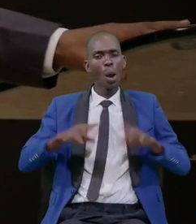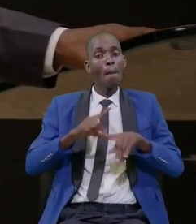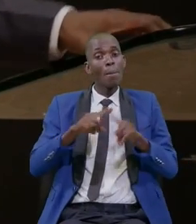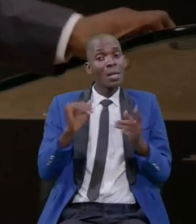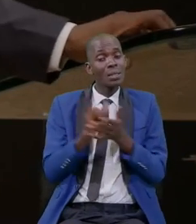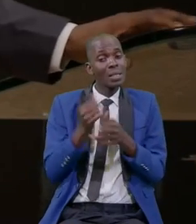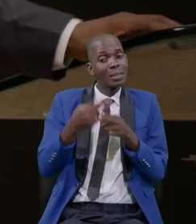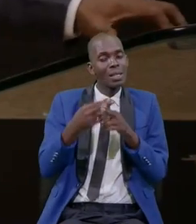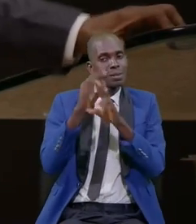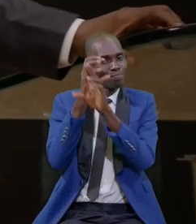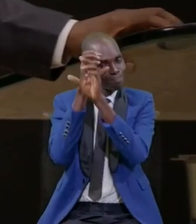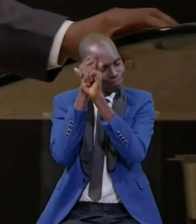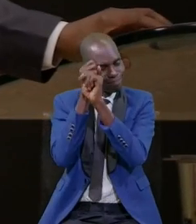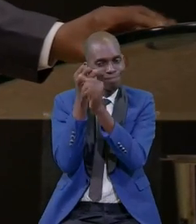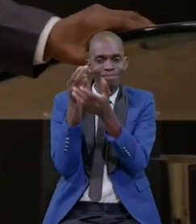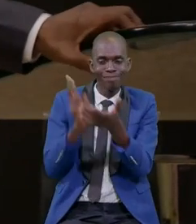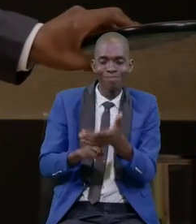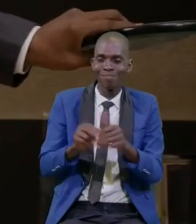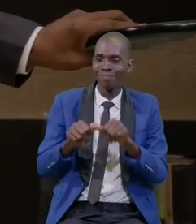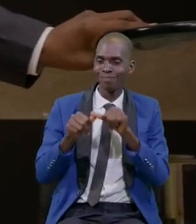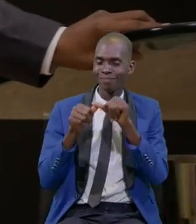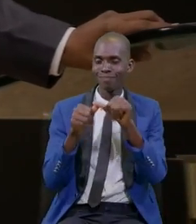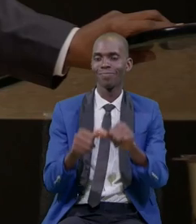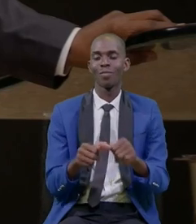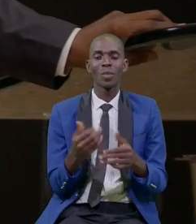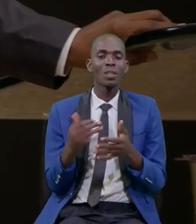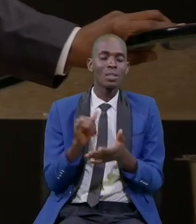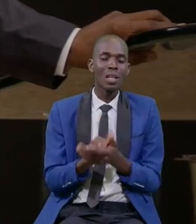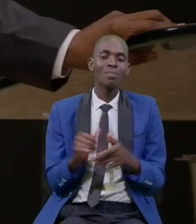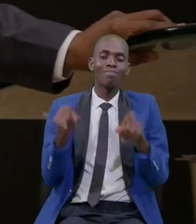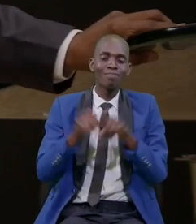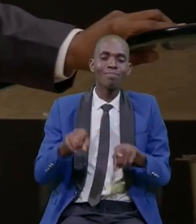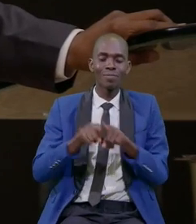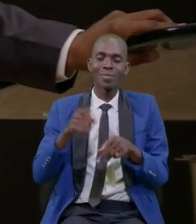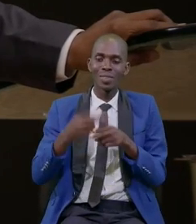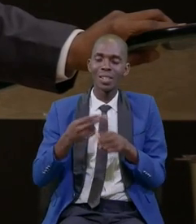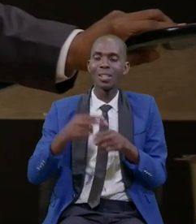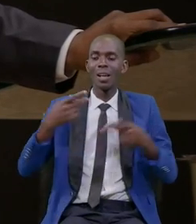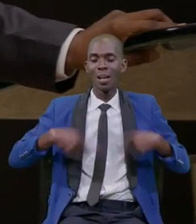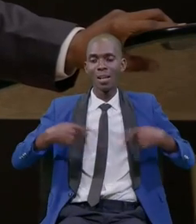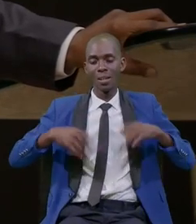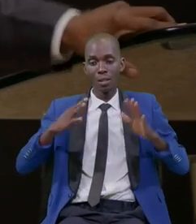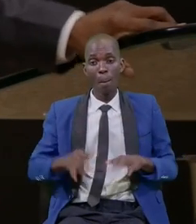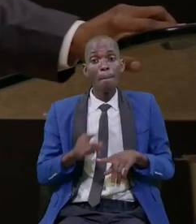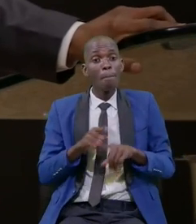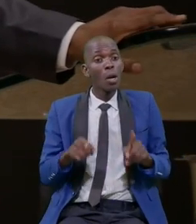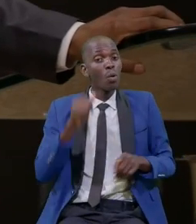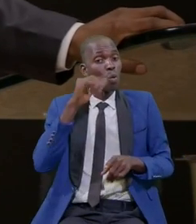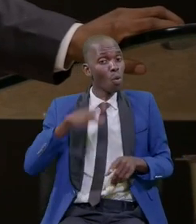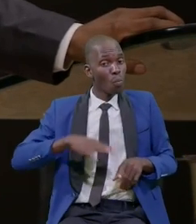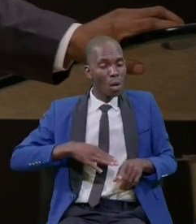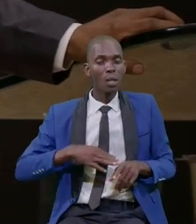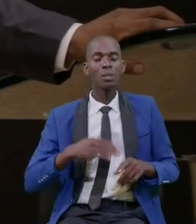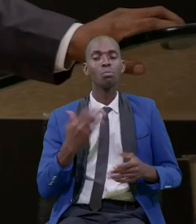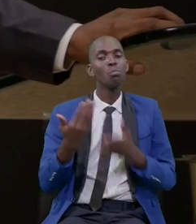portait pour montrer la grâce de Dieu que cette femme, quoiqu'elle fût prostituée, elle